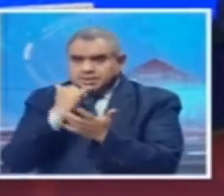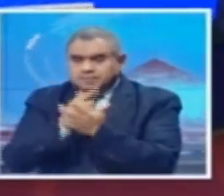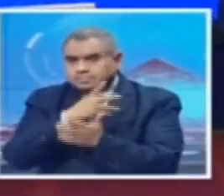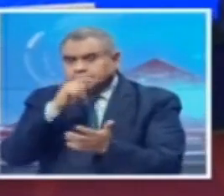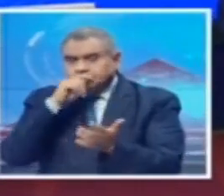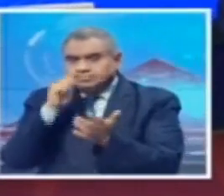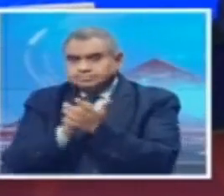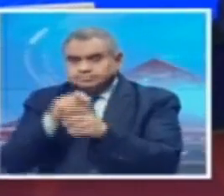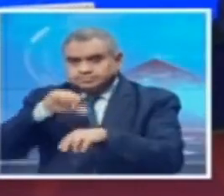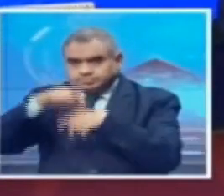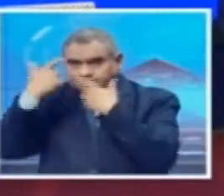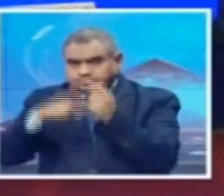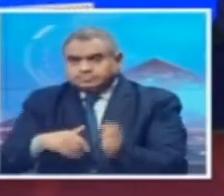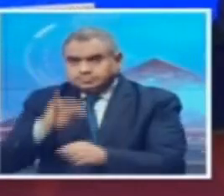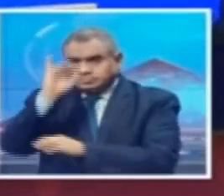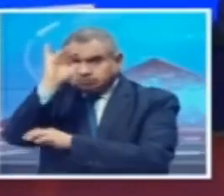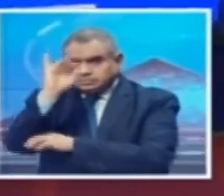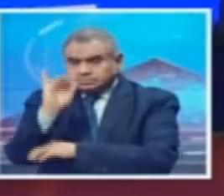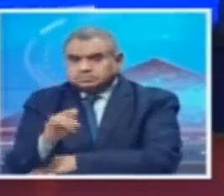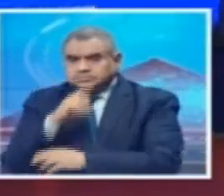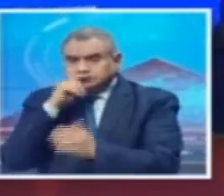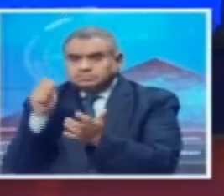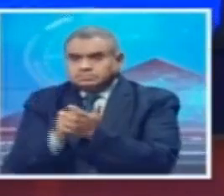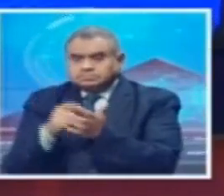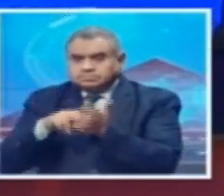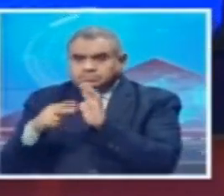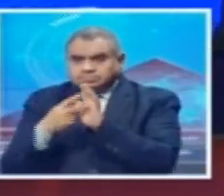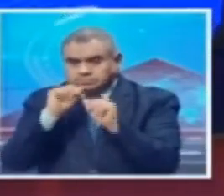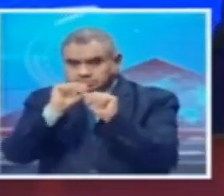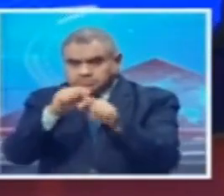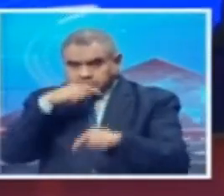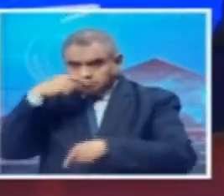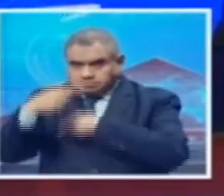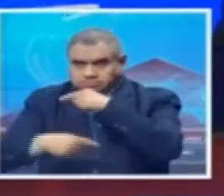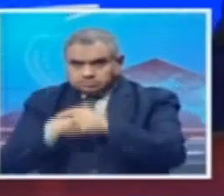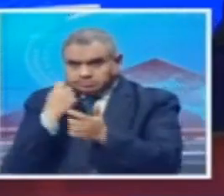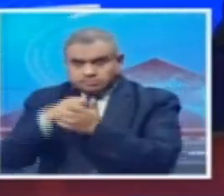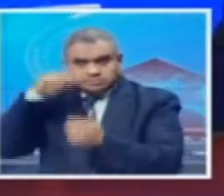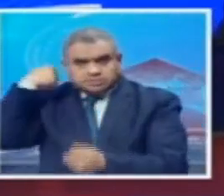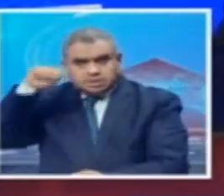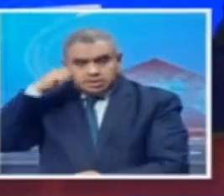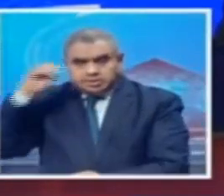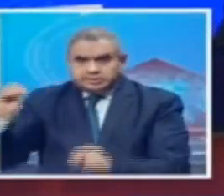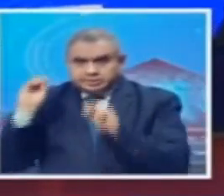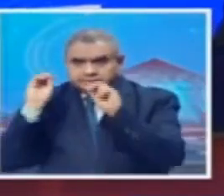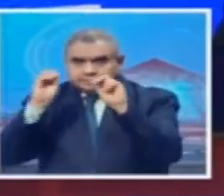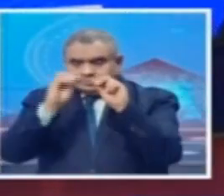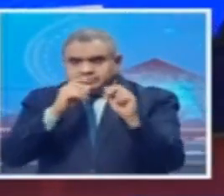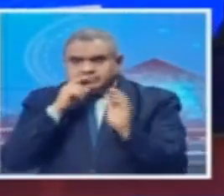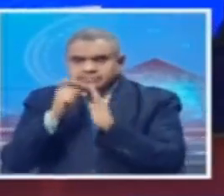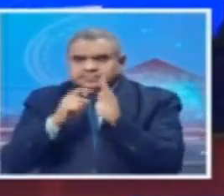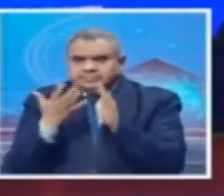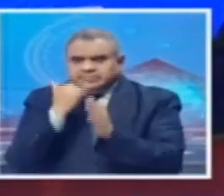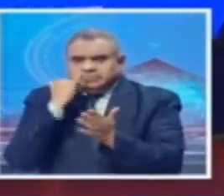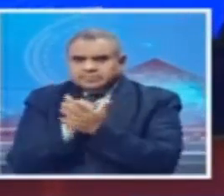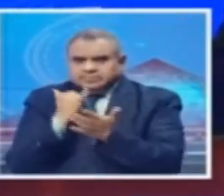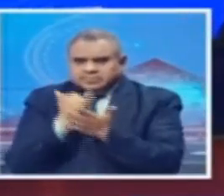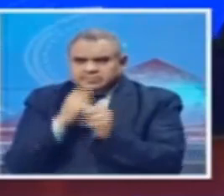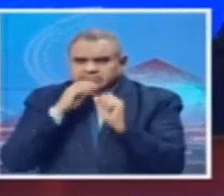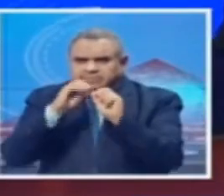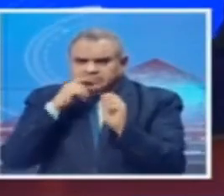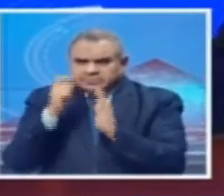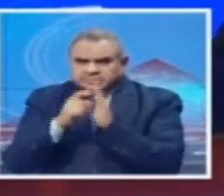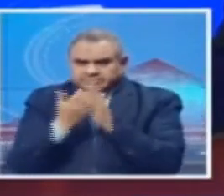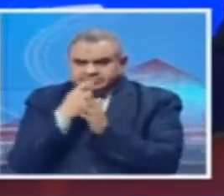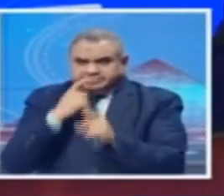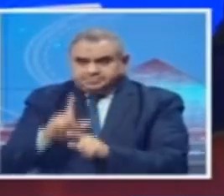عارف حضرتك ان في توجيه كبير جدا من فخامة الرئيس، وطبعا كل لقاء مع دولة رئيس